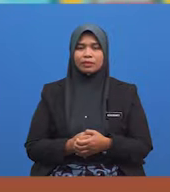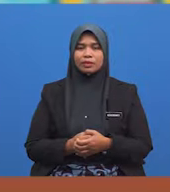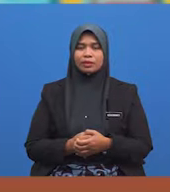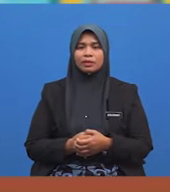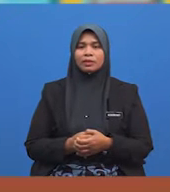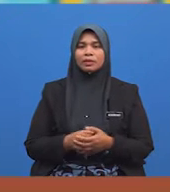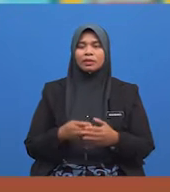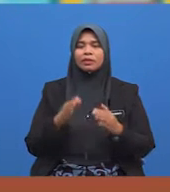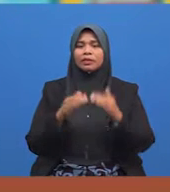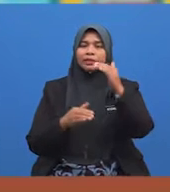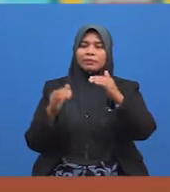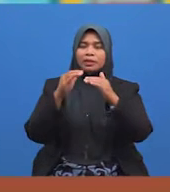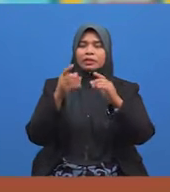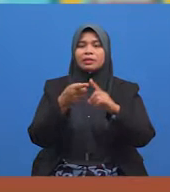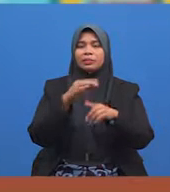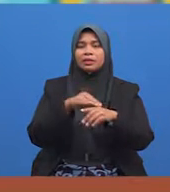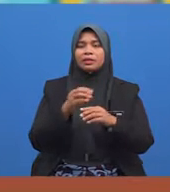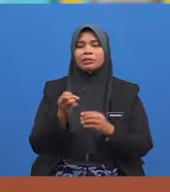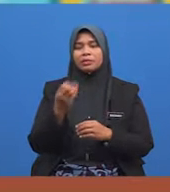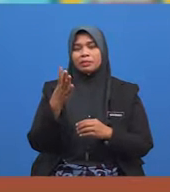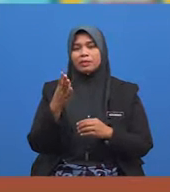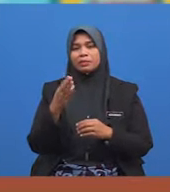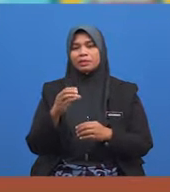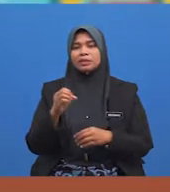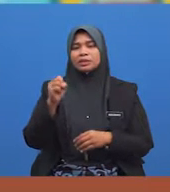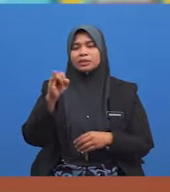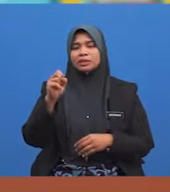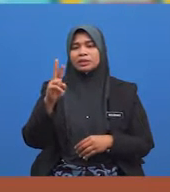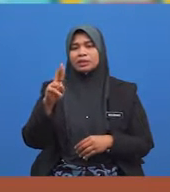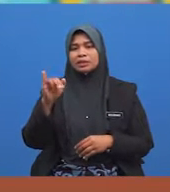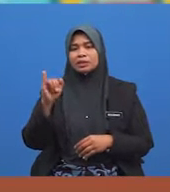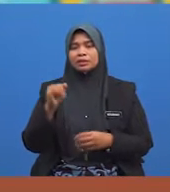Kekunci dikotomi dibina daripada beberapa siri kuplet.